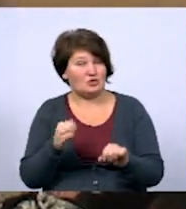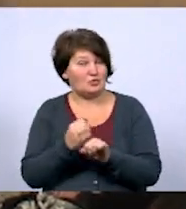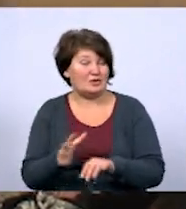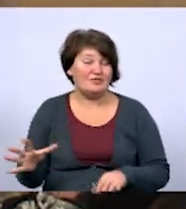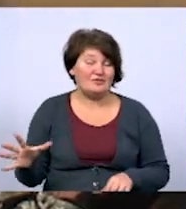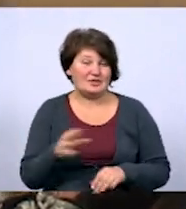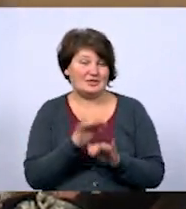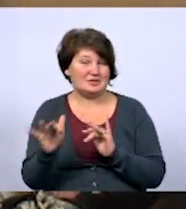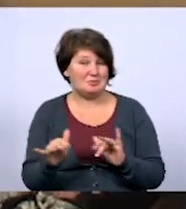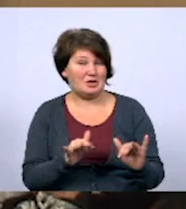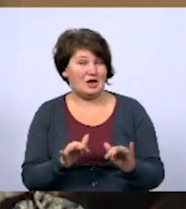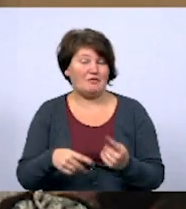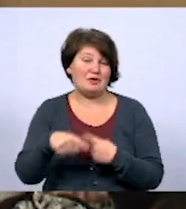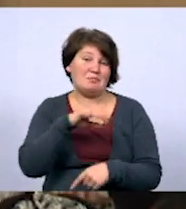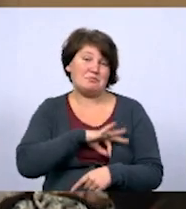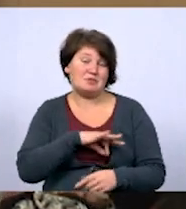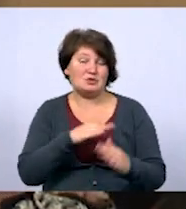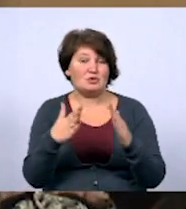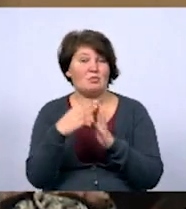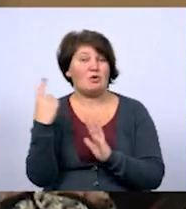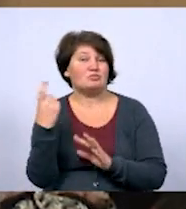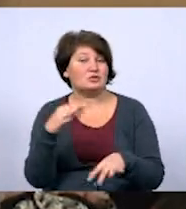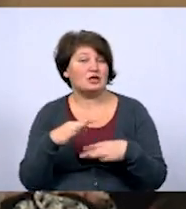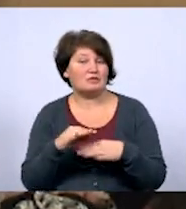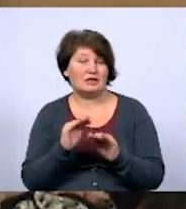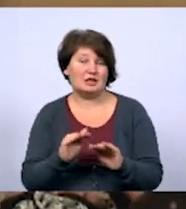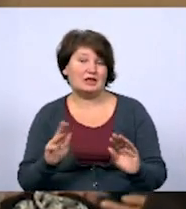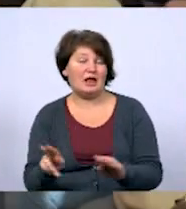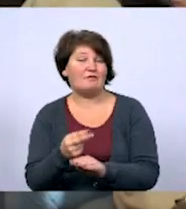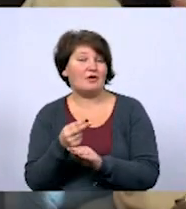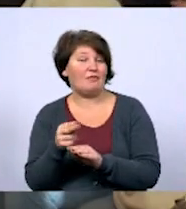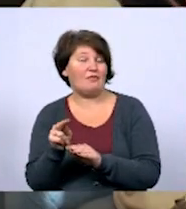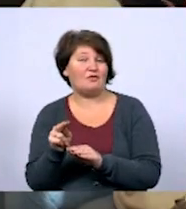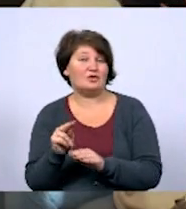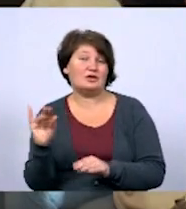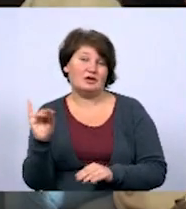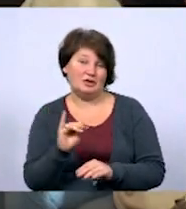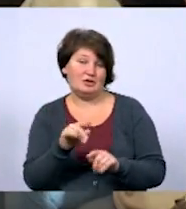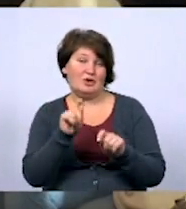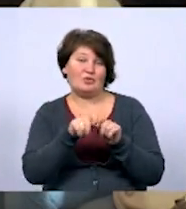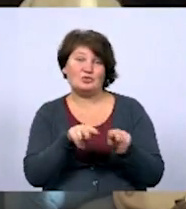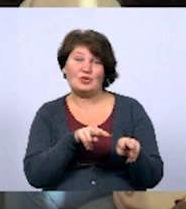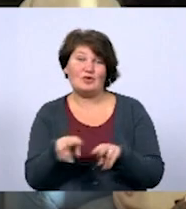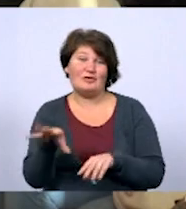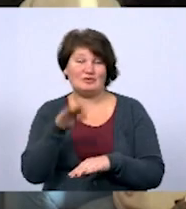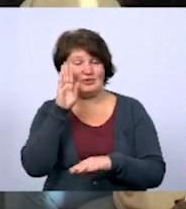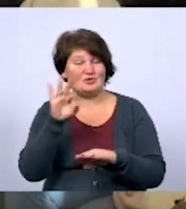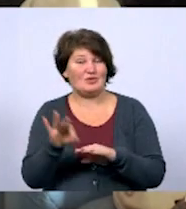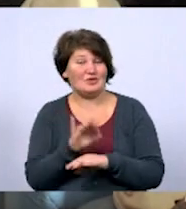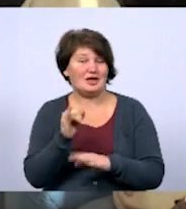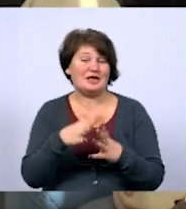справи – і бізнес, і домашнє господарство вести, і дітей виховувати, і контролювати все, і чоловіка, і